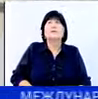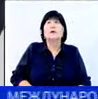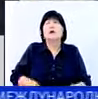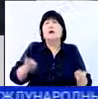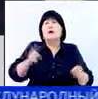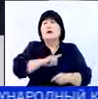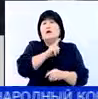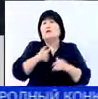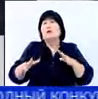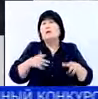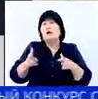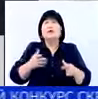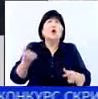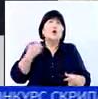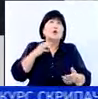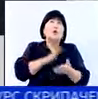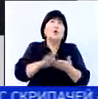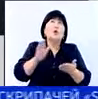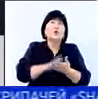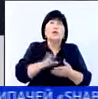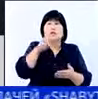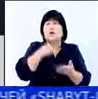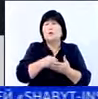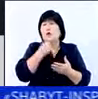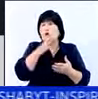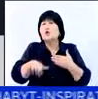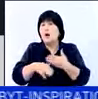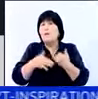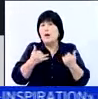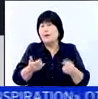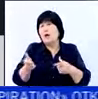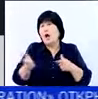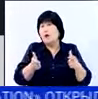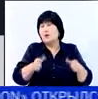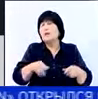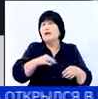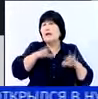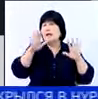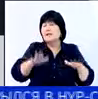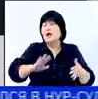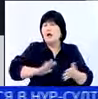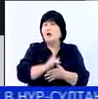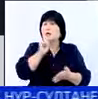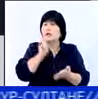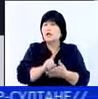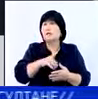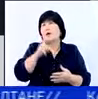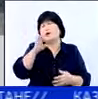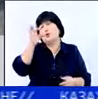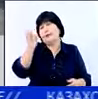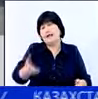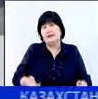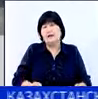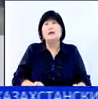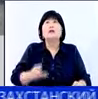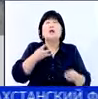Надо усилить готовность. Кызылорда Тазалыгы из бюджета мы хорошо помогаем. Готовность к снегам и гололеду должна быть стопроцентная.